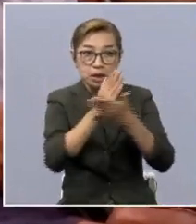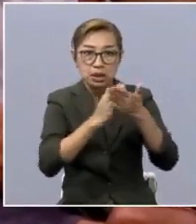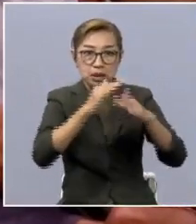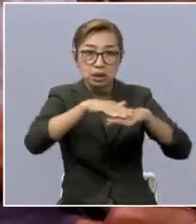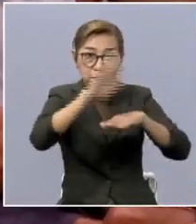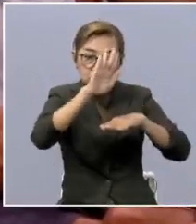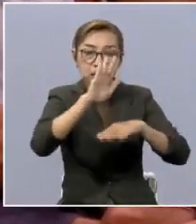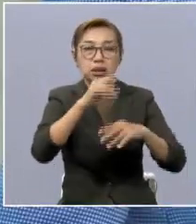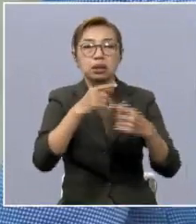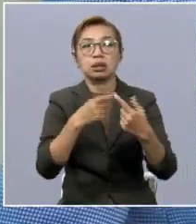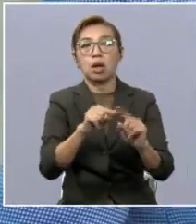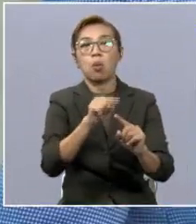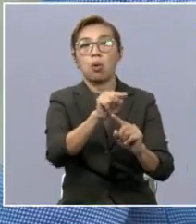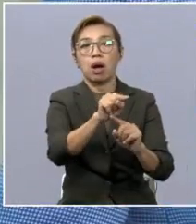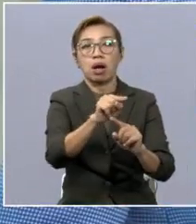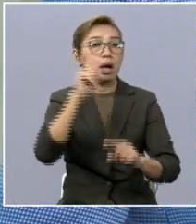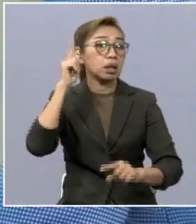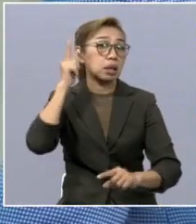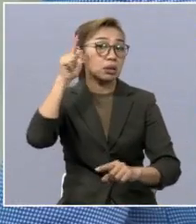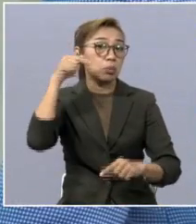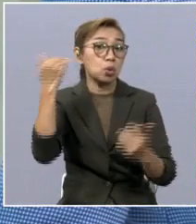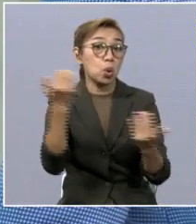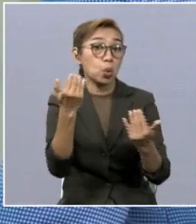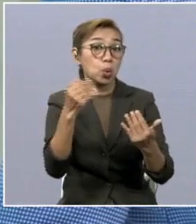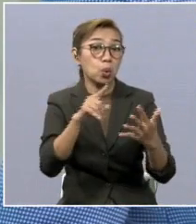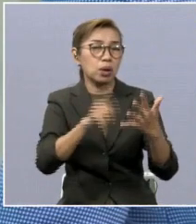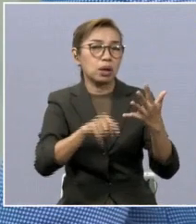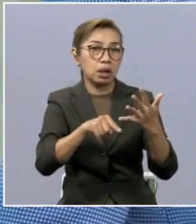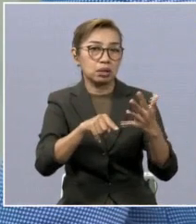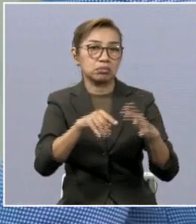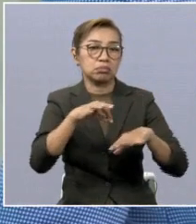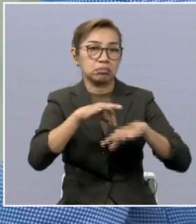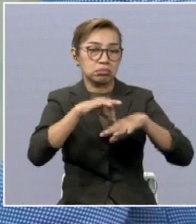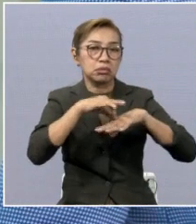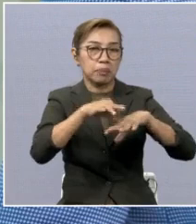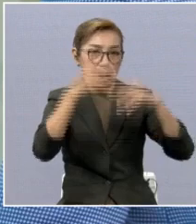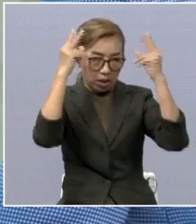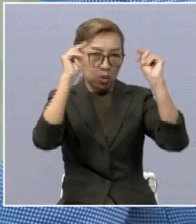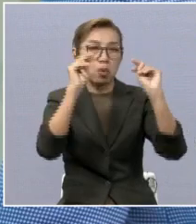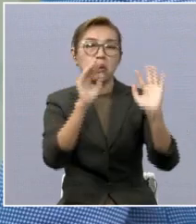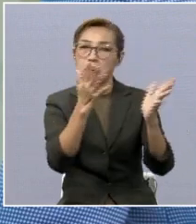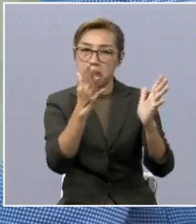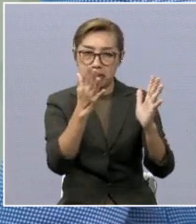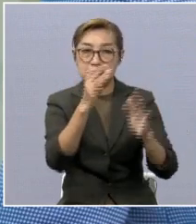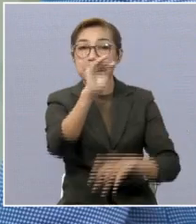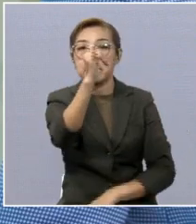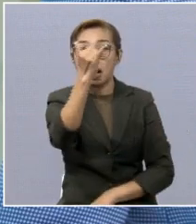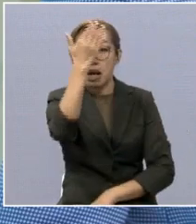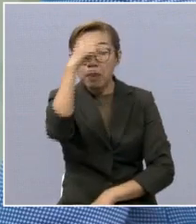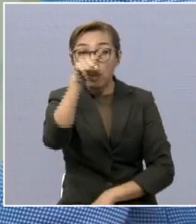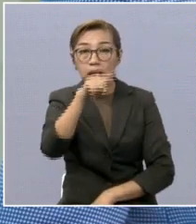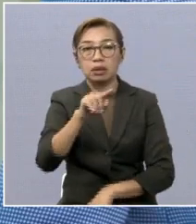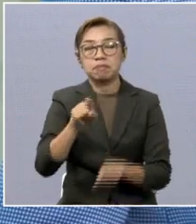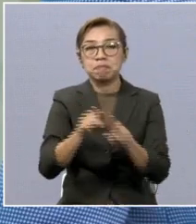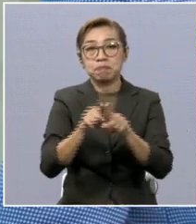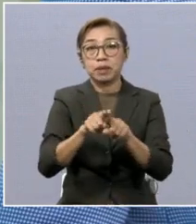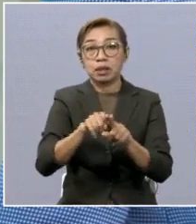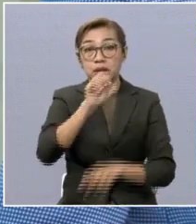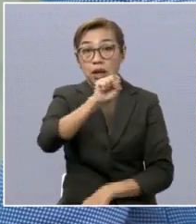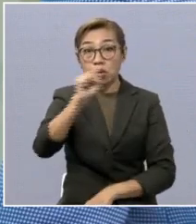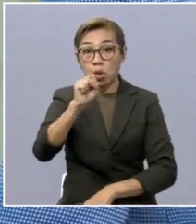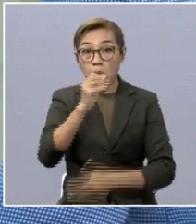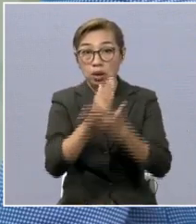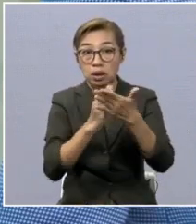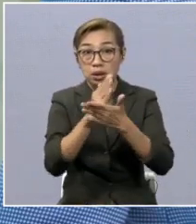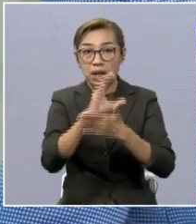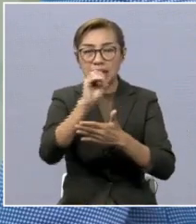ม่ได้ดำรงตำแหน่งนายกรัฐมนตรีก็ได้นะครับเพราะว่าตามหลักการใครที่รวมเสียงส.ส.เกินกึ่งหนึ่งของสภาผู้แทนราษฎร